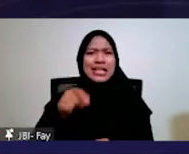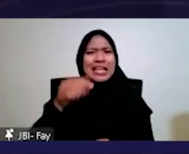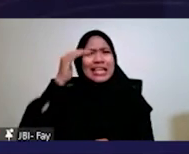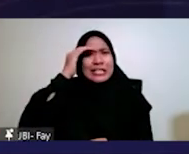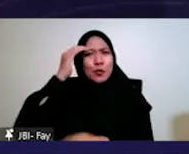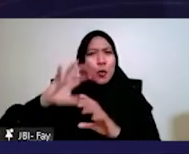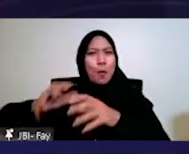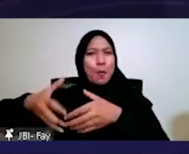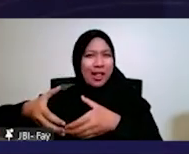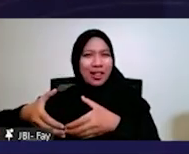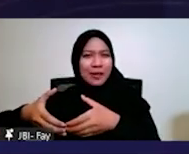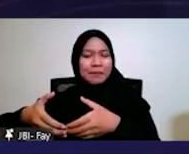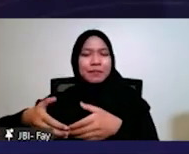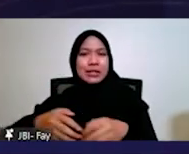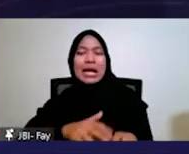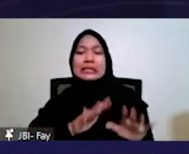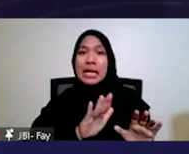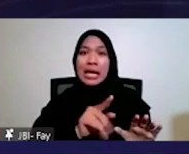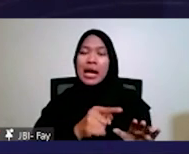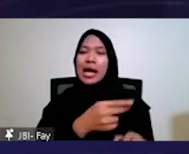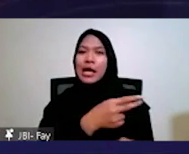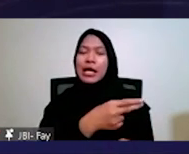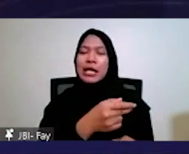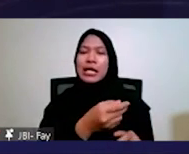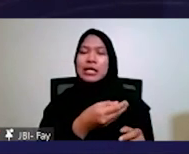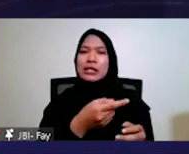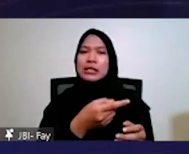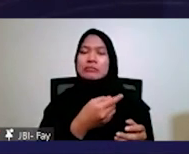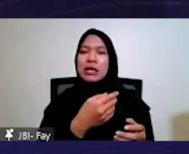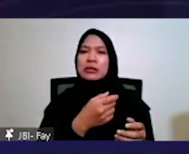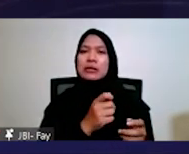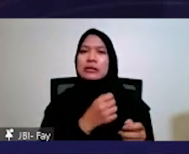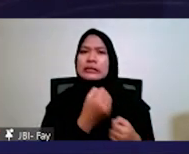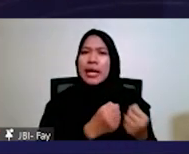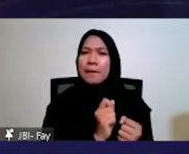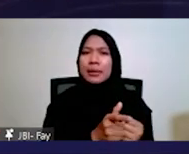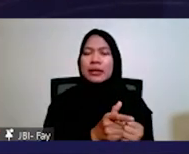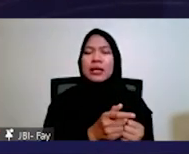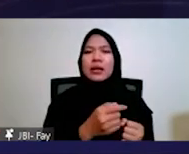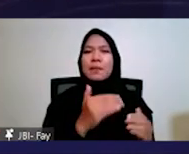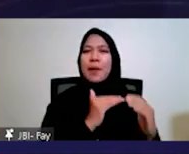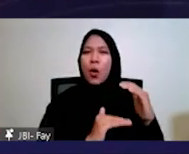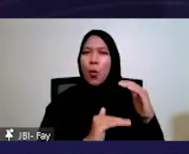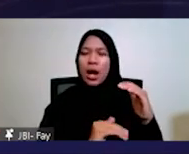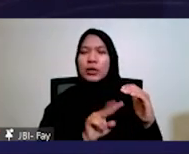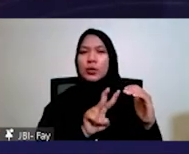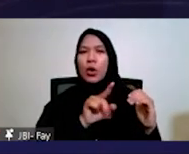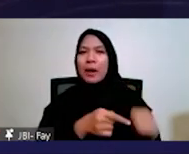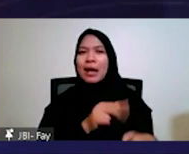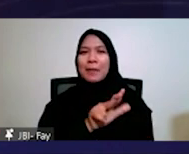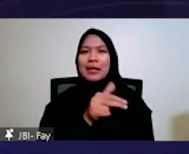global sementara inflasi dari daya beli inflasi inti yang paling bawah 2,8 6 masih